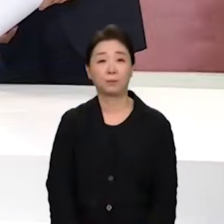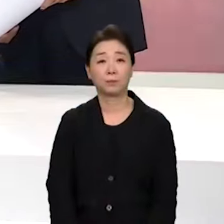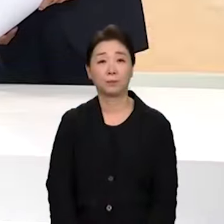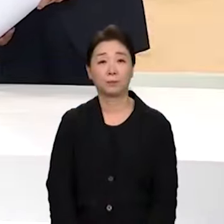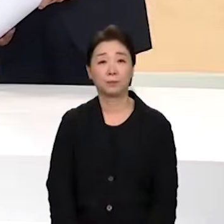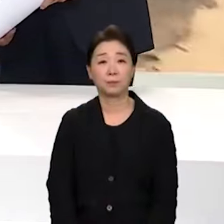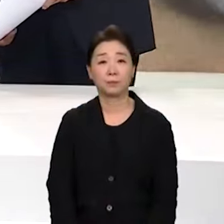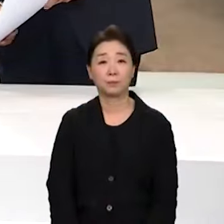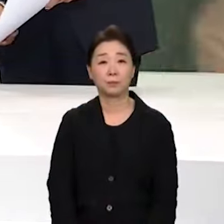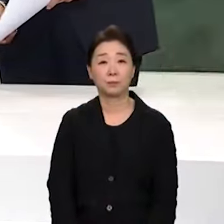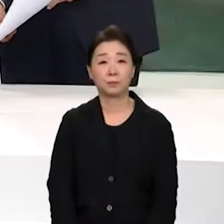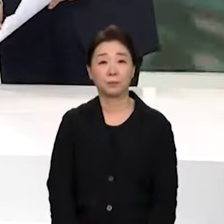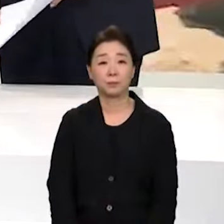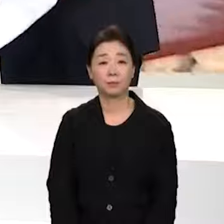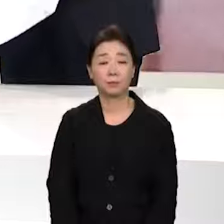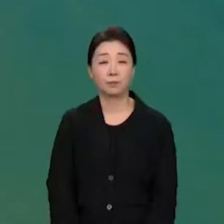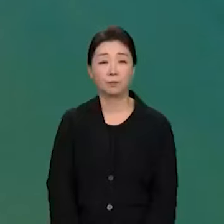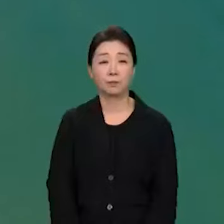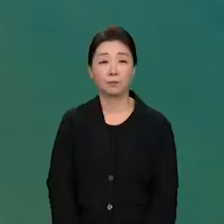기자가 현장 취재했습니다.